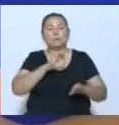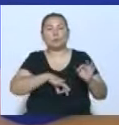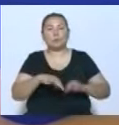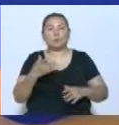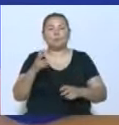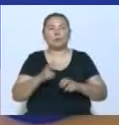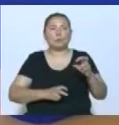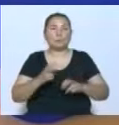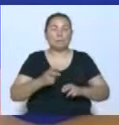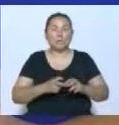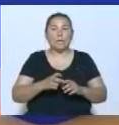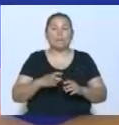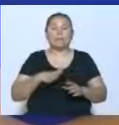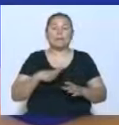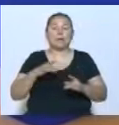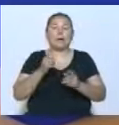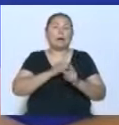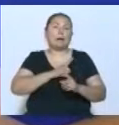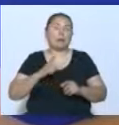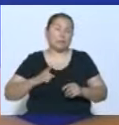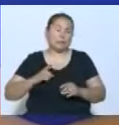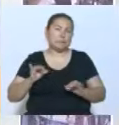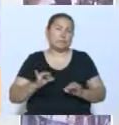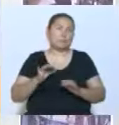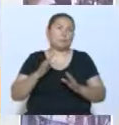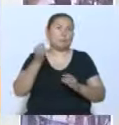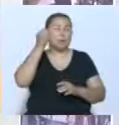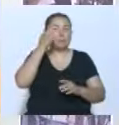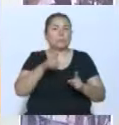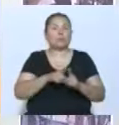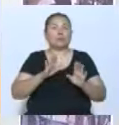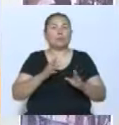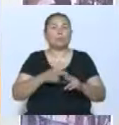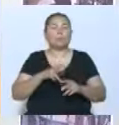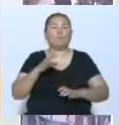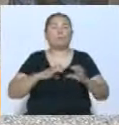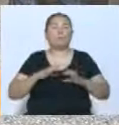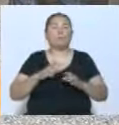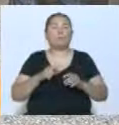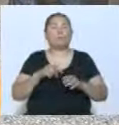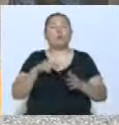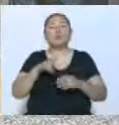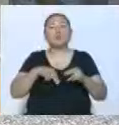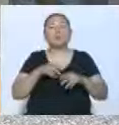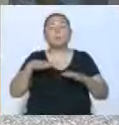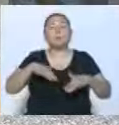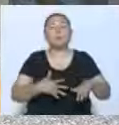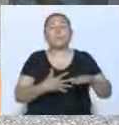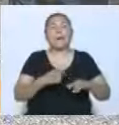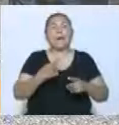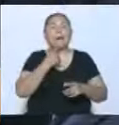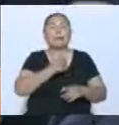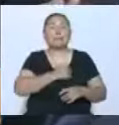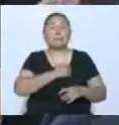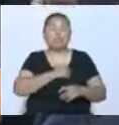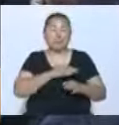в производстве, охраны и популяризации исторических памятников. Кроме того, рядом с вузом строится новое здание морской академии. Планируется, что в